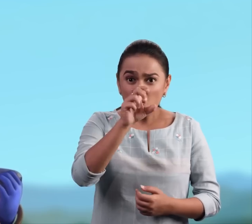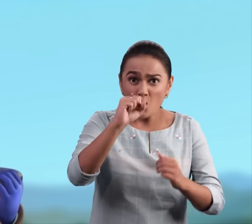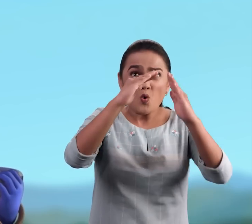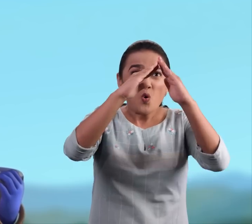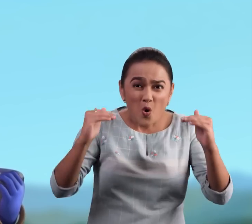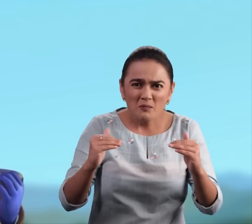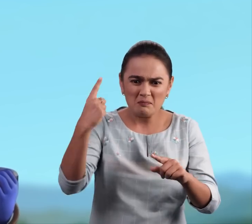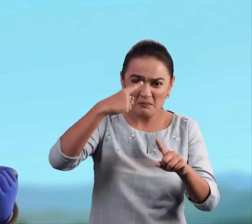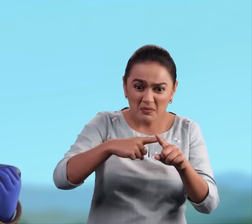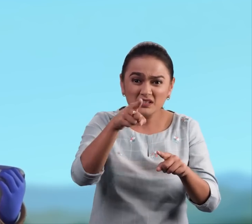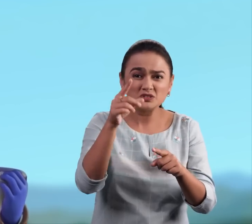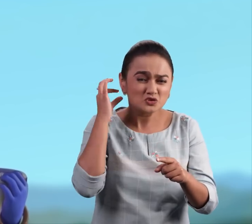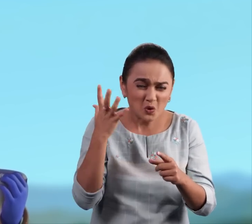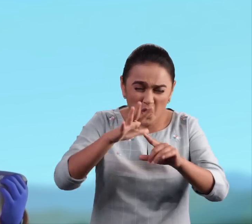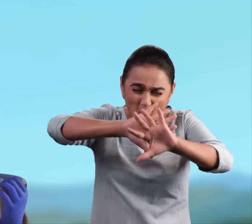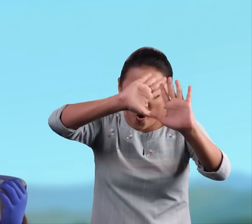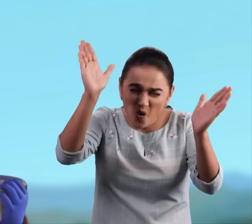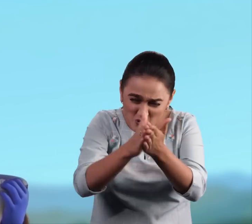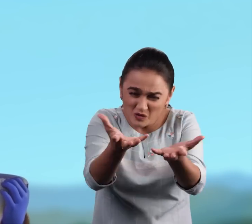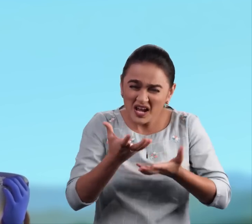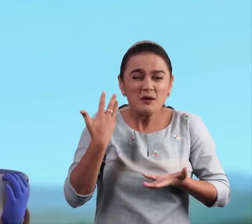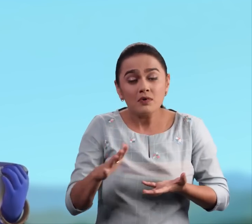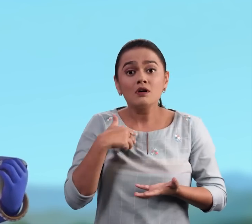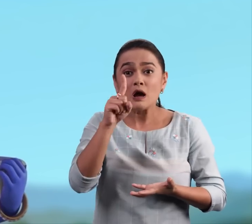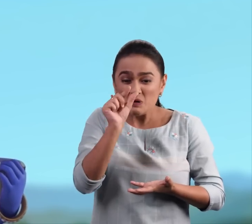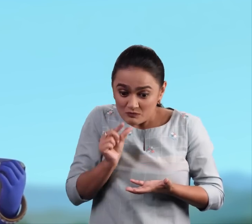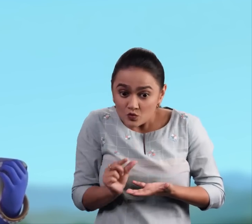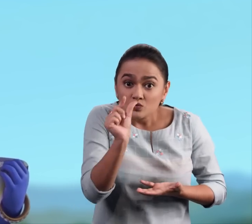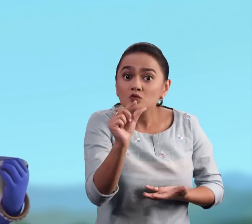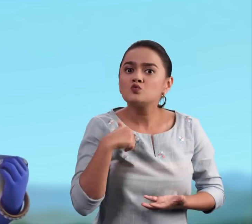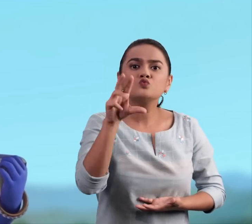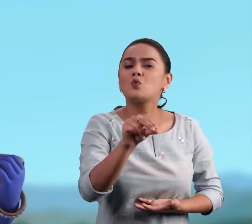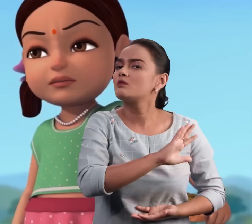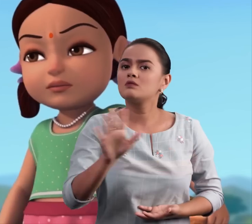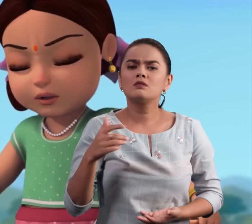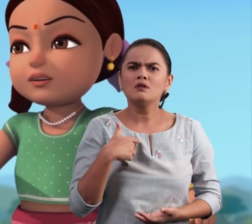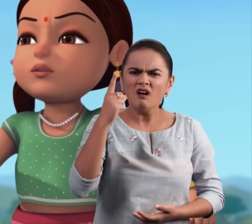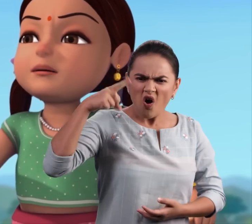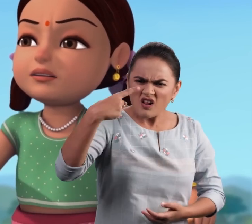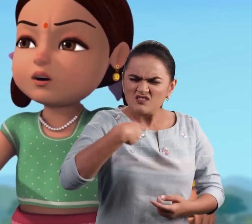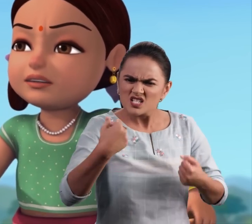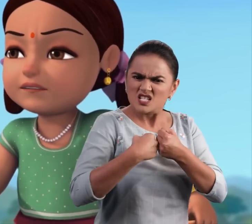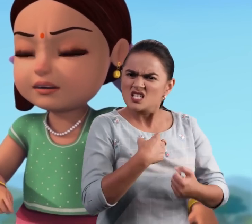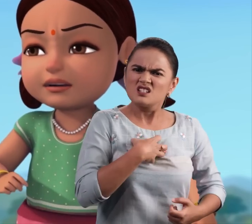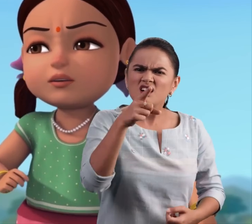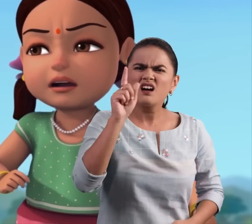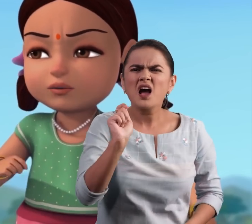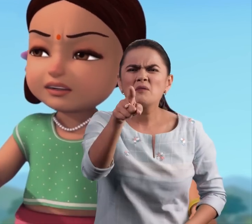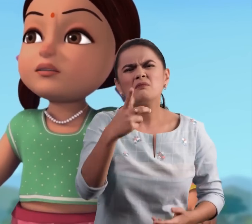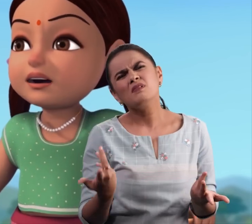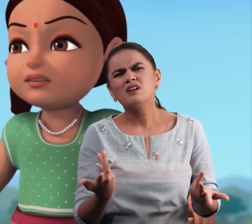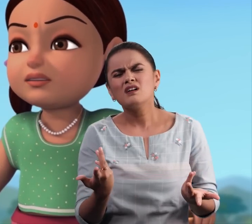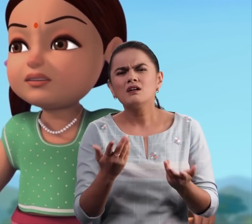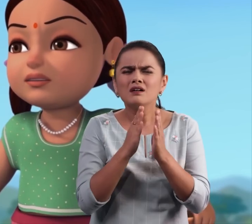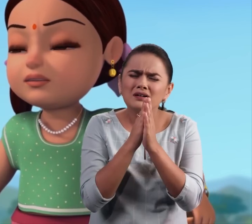तुम्हारे घरों का सारा धन और तुम्हारे घर का मूल्य भी जोड़ दो, तब भी मेरे एक मोती का मूल्य नहीं चुका पाओगी। तुम हमेशा हमारे साथ ऐसा क्यों करते